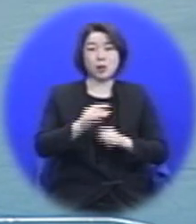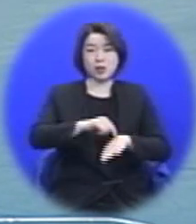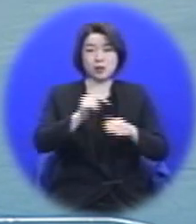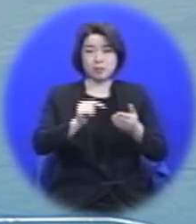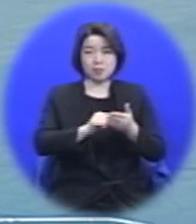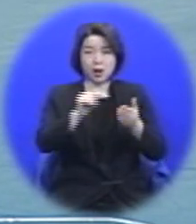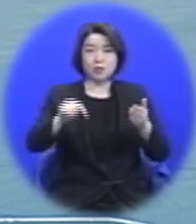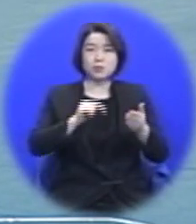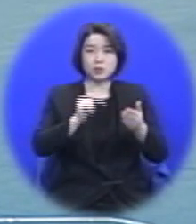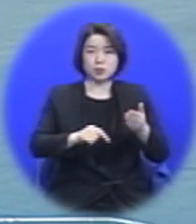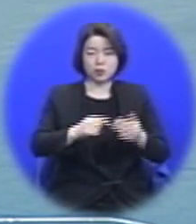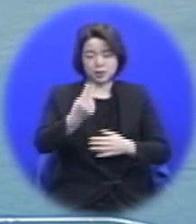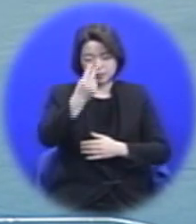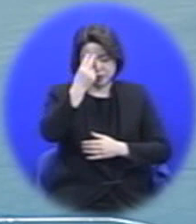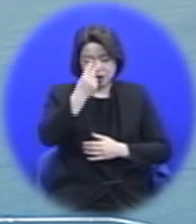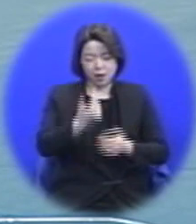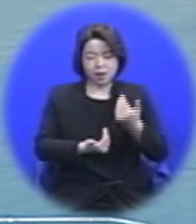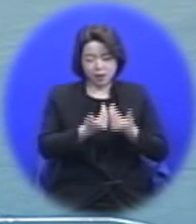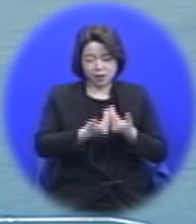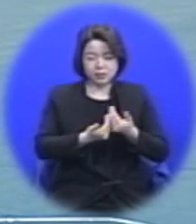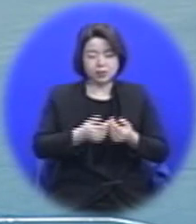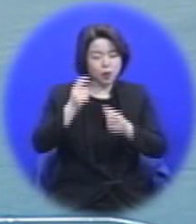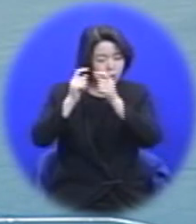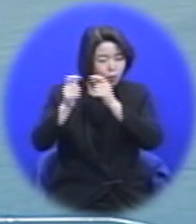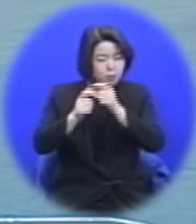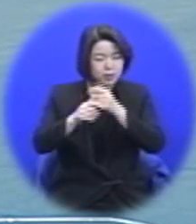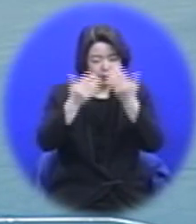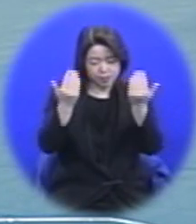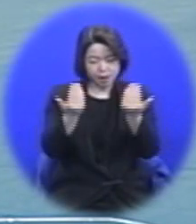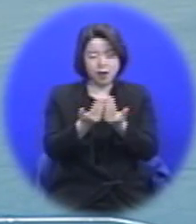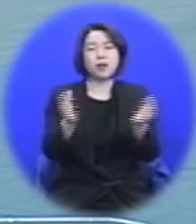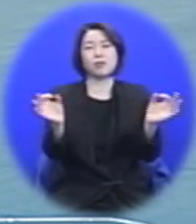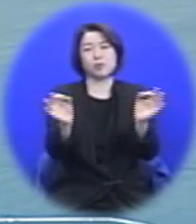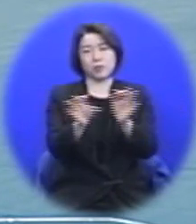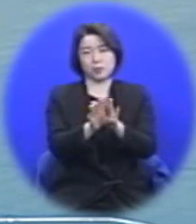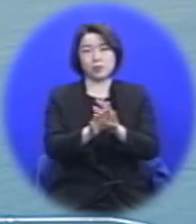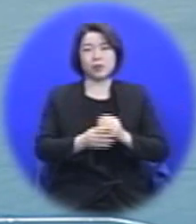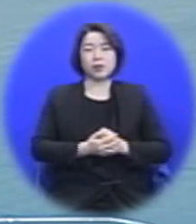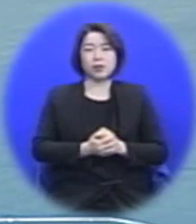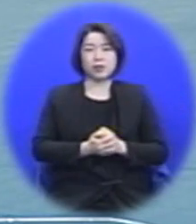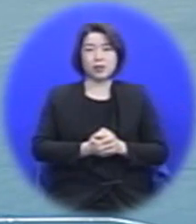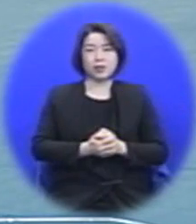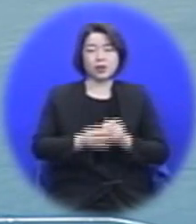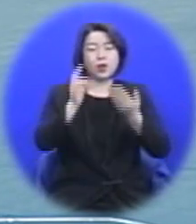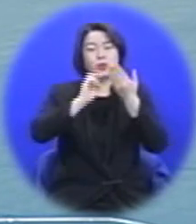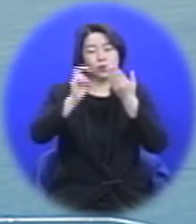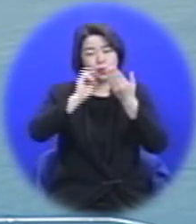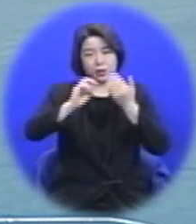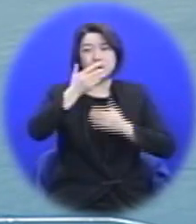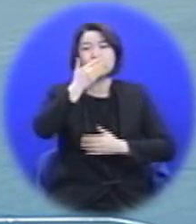마음속에 근심도 갈등도 고민도 다 없습니다. 노래가 나옵니다.